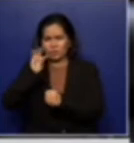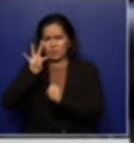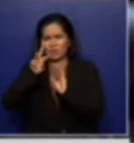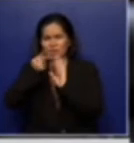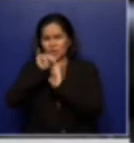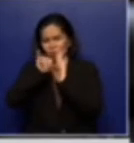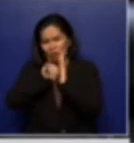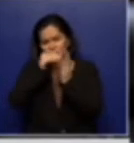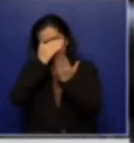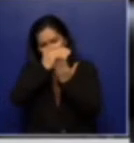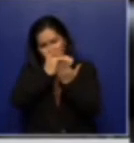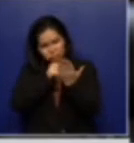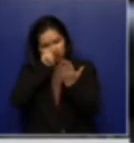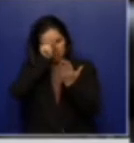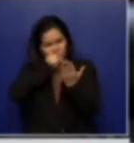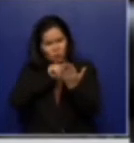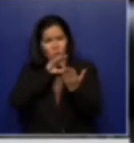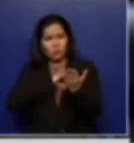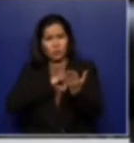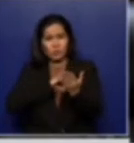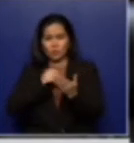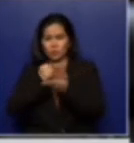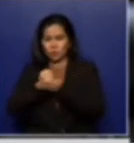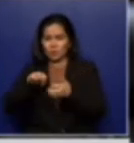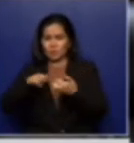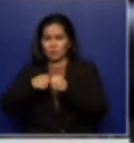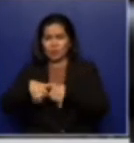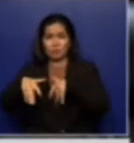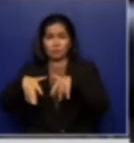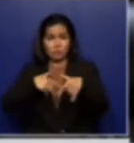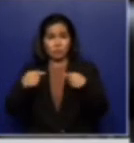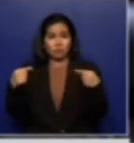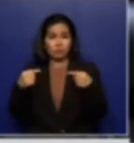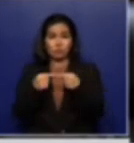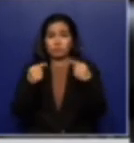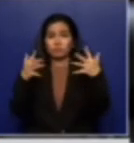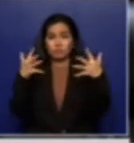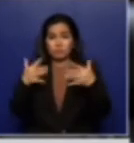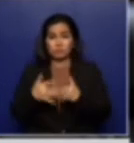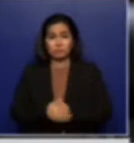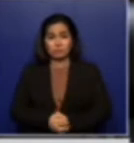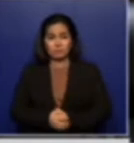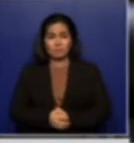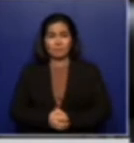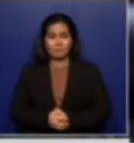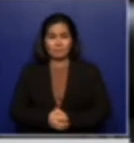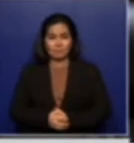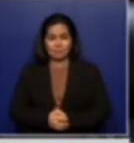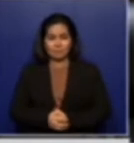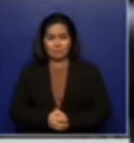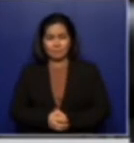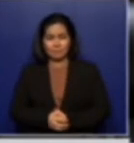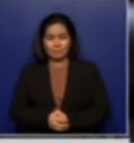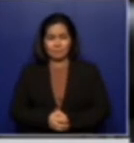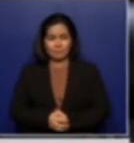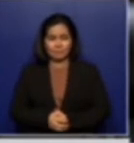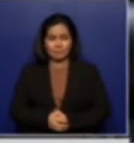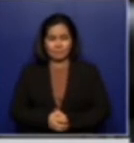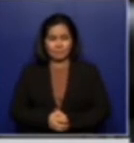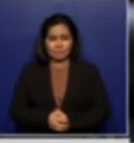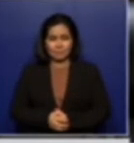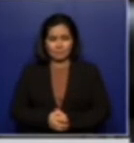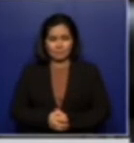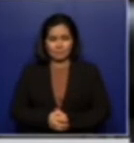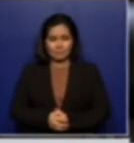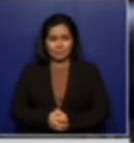2564มันไม่ได้ตอบโจทย์แก้ปัญหาของพี่น้องประชาชนคนทั้งประเทศแต่อย่างใดท่านประธานครับผมยกตัว